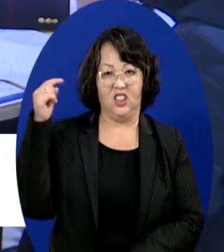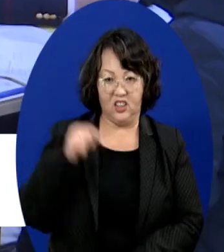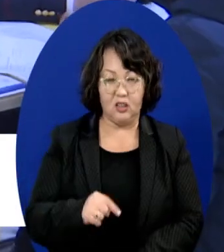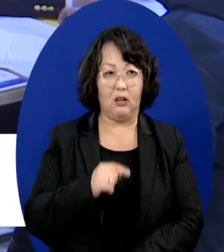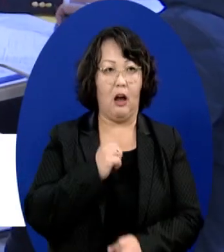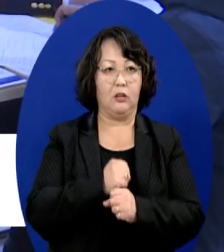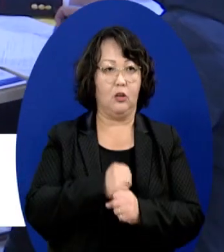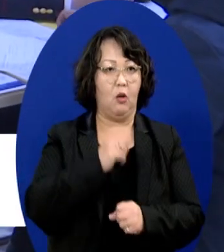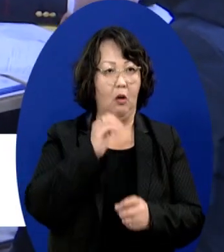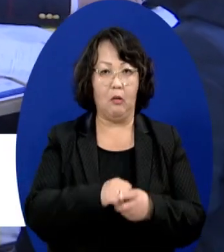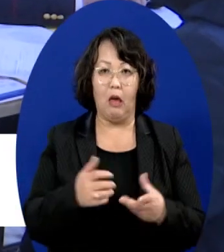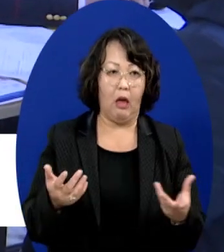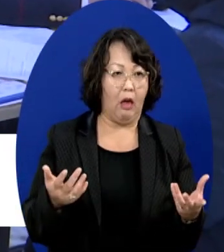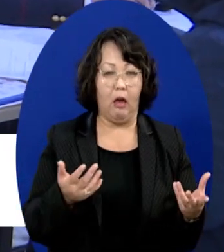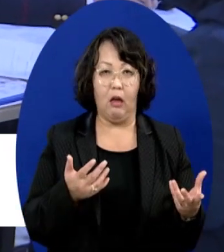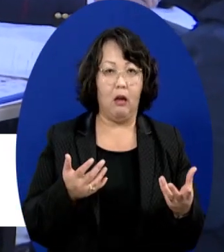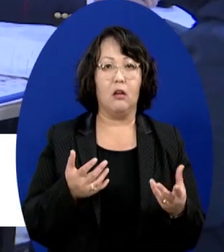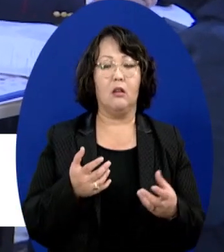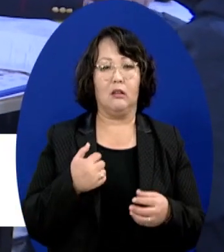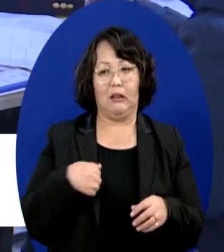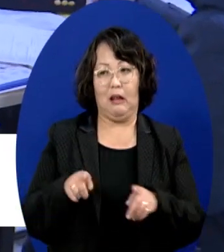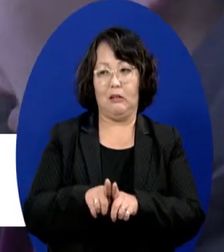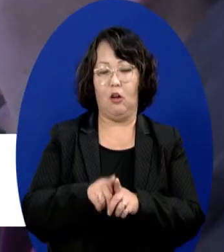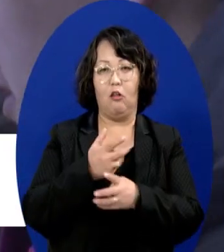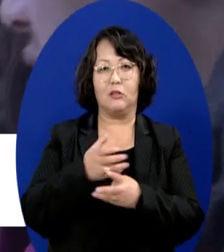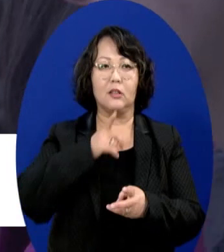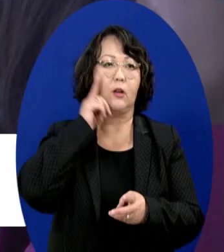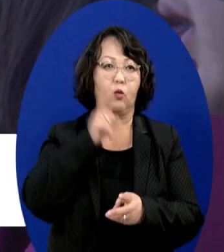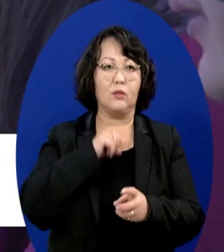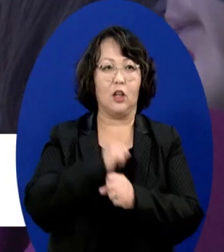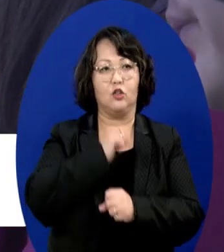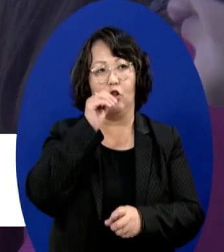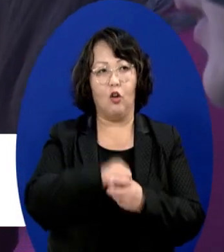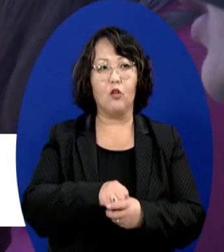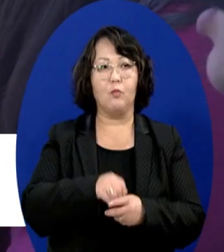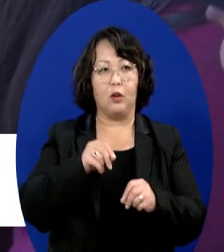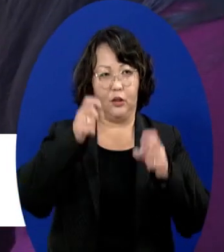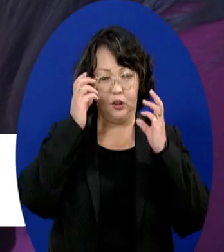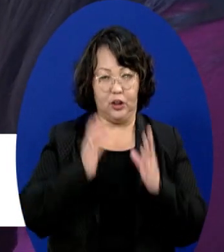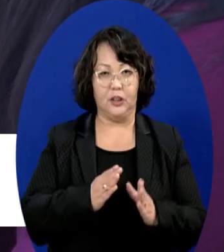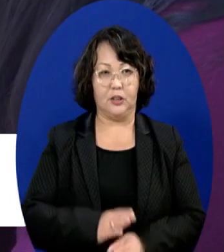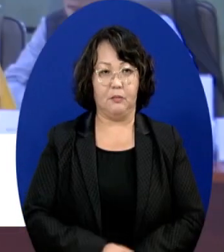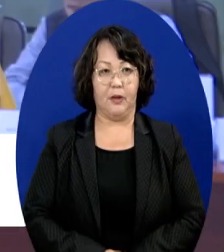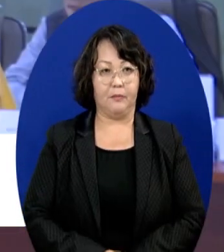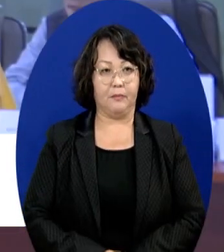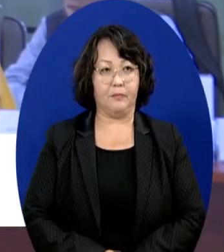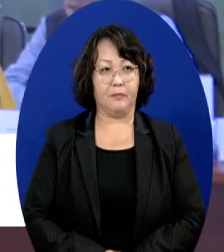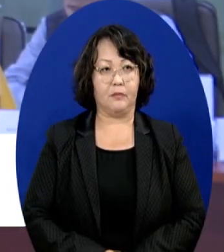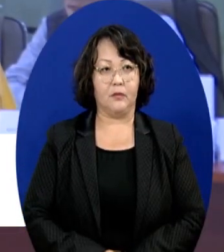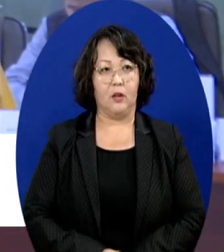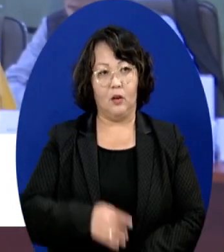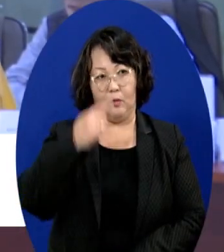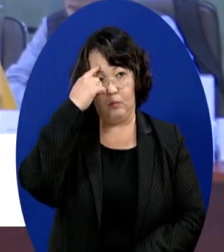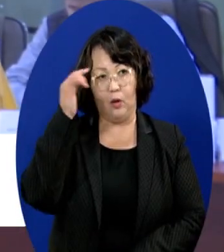түрүүнд тулгарсан гэлээ. Тиймээс тэр өөршгөн асуудалтай олон залуусыг ажлын байртай болохоор шийдсэн тухайгаа ингэж ярьлаа. Ер нь